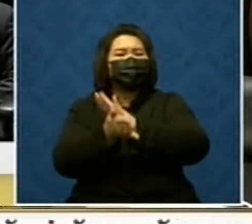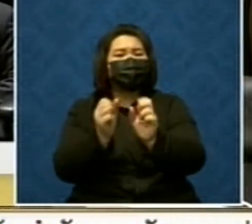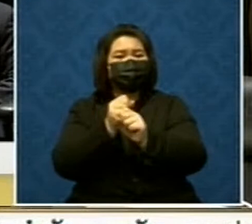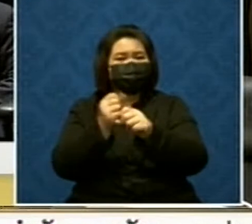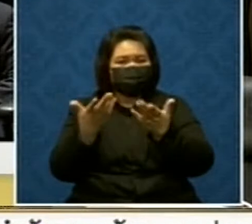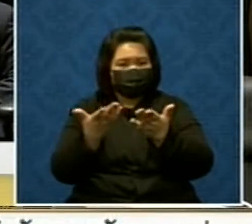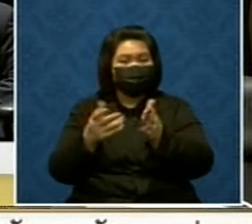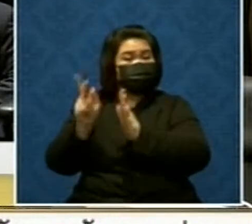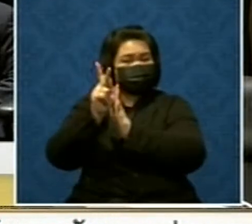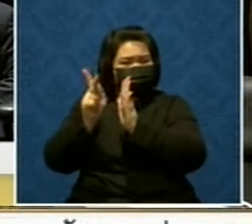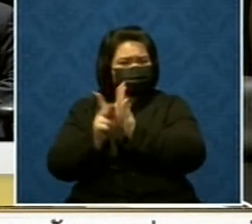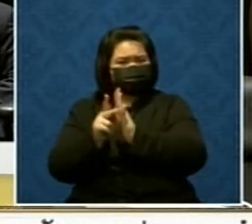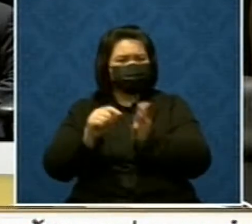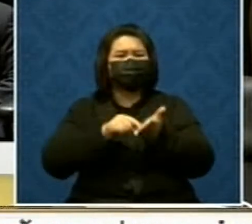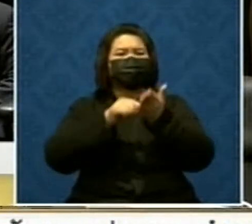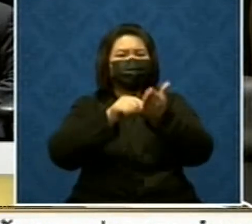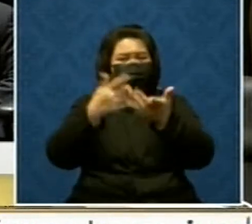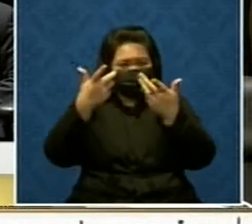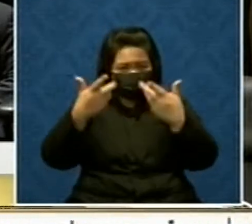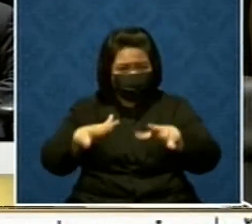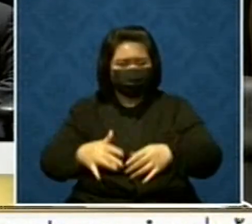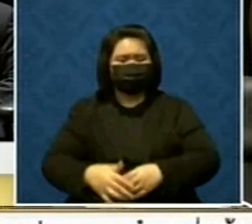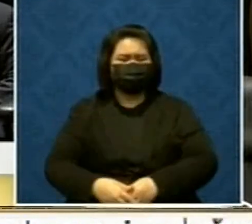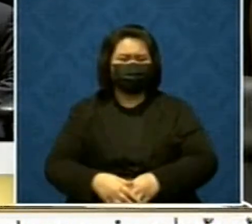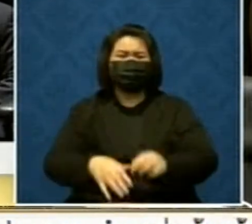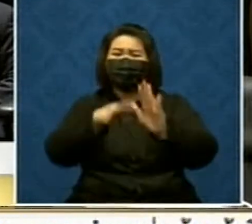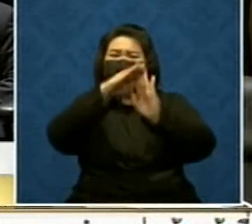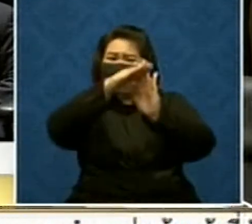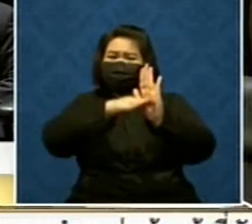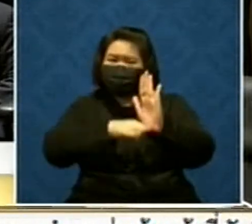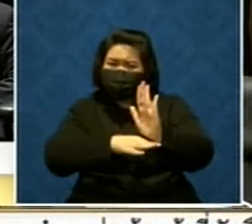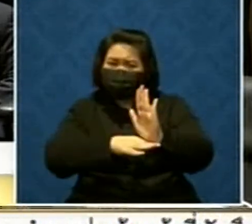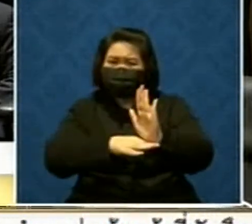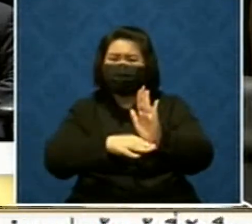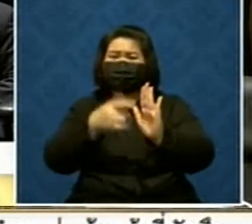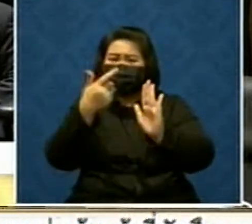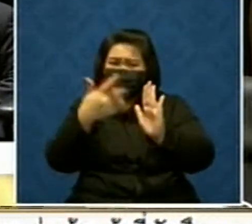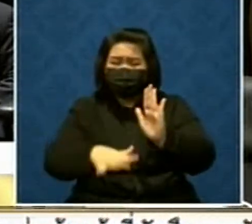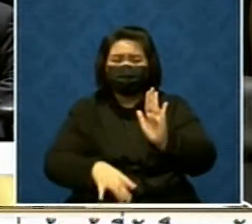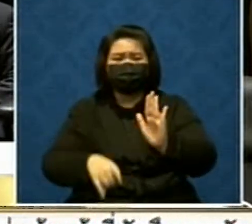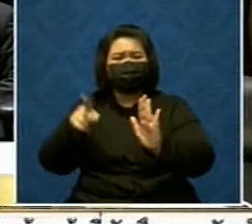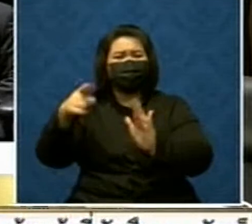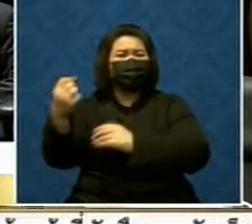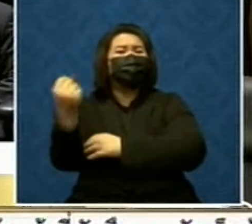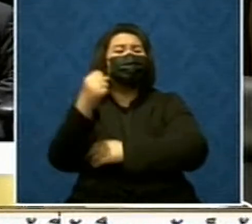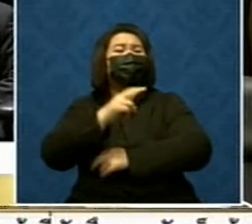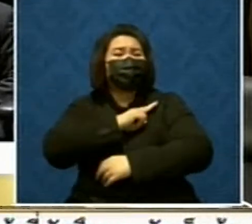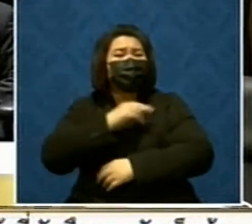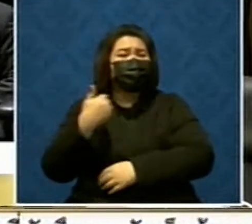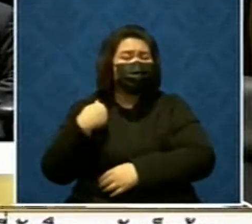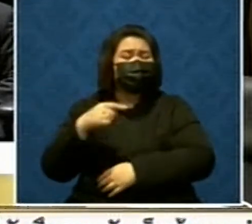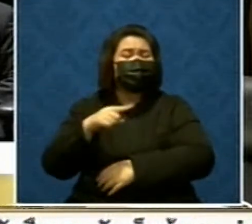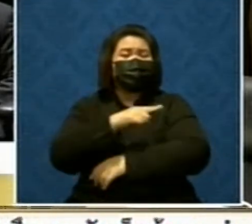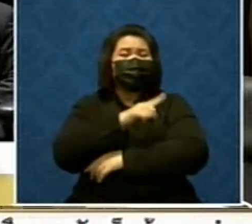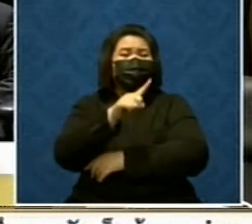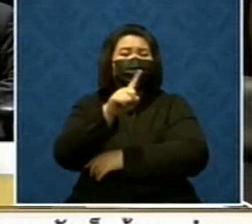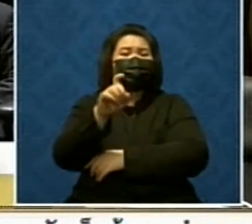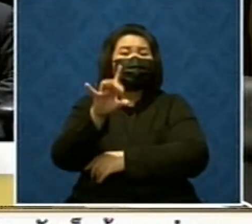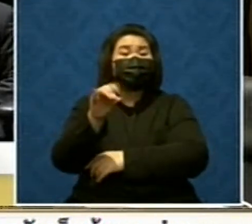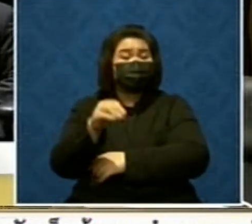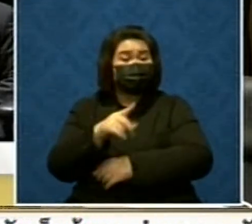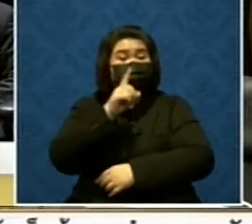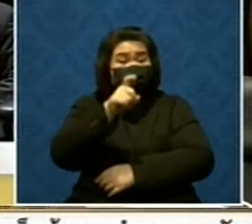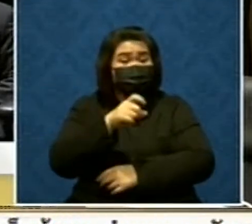ปฏิรูปออกไปแล้วขนาดออกไปยังแก้ออมหน้าตัวเองไว้ตั้ง180 วันเลยนี่เลยจะปฏิรูปตำรว